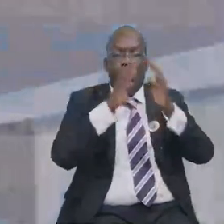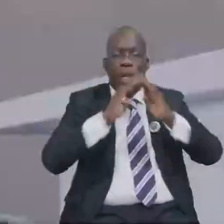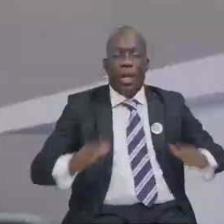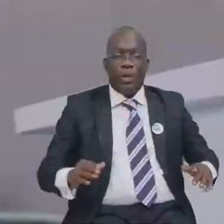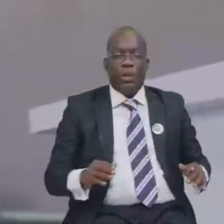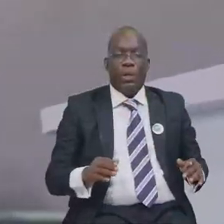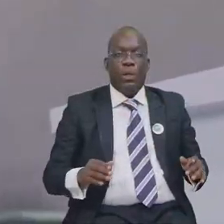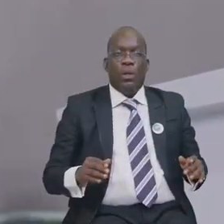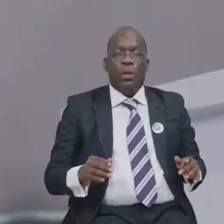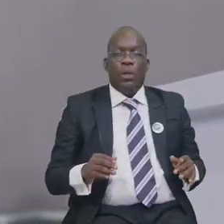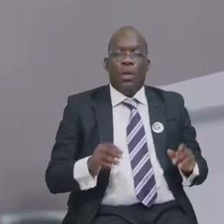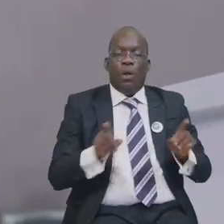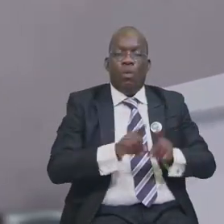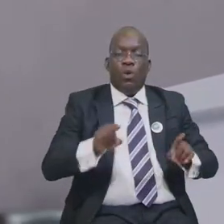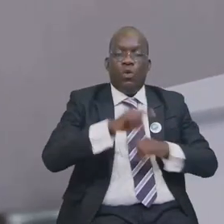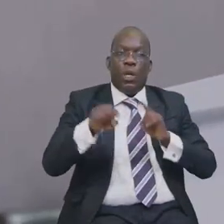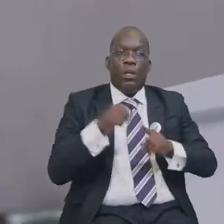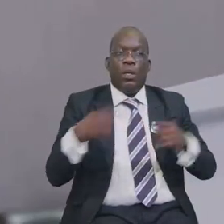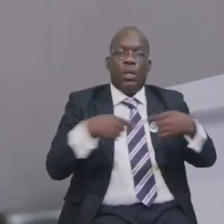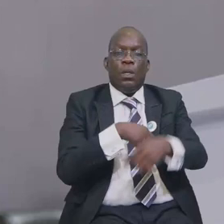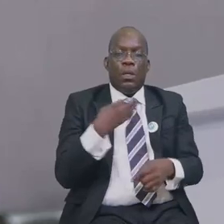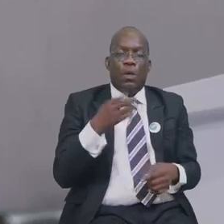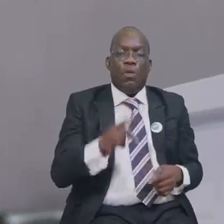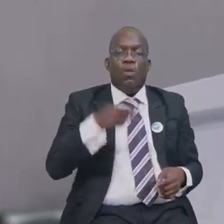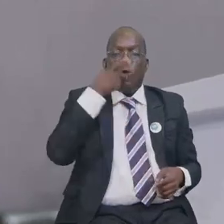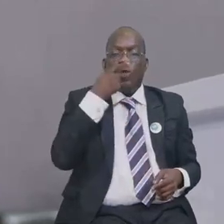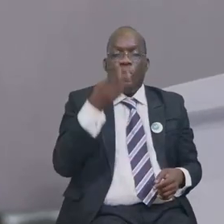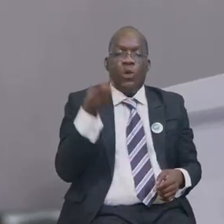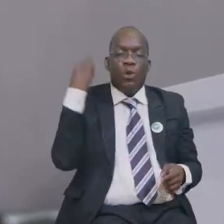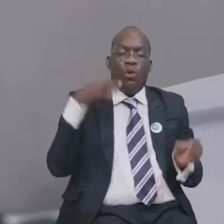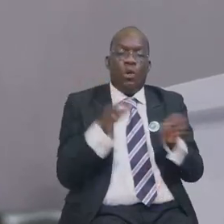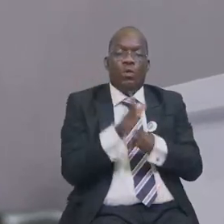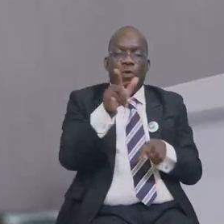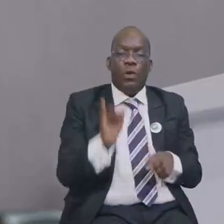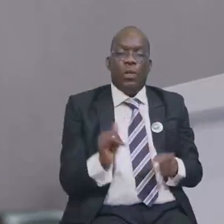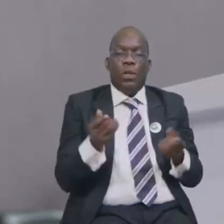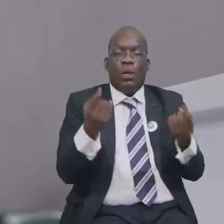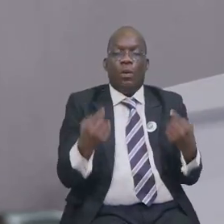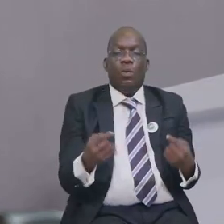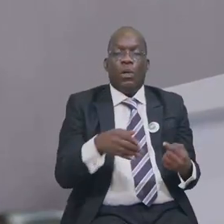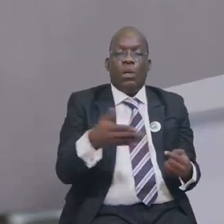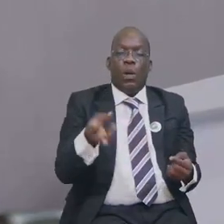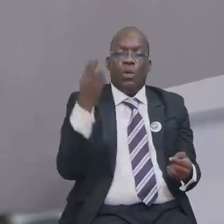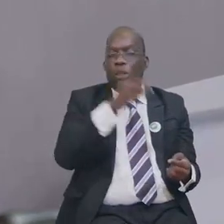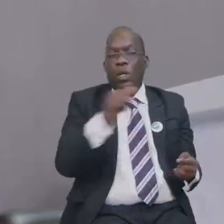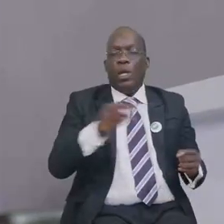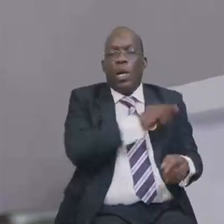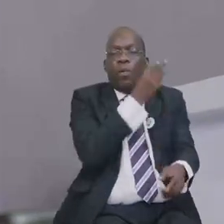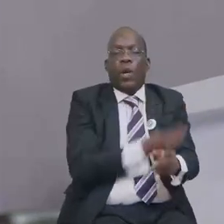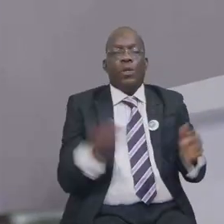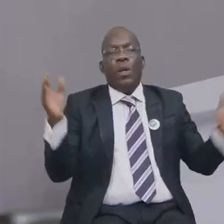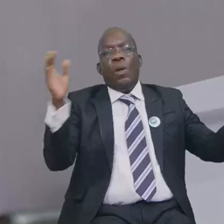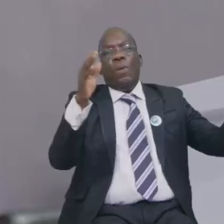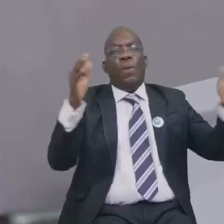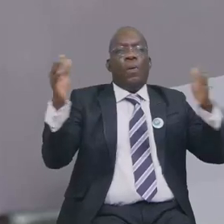Quand le jour de la Pentecôte était venu, il y a eu un grand vent qui est venu du ciel. Et